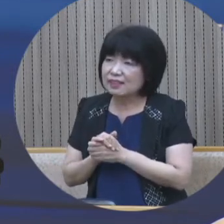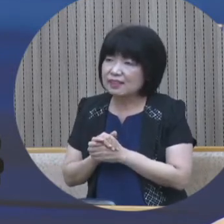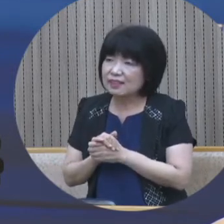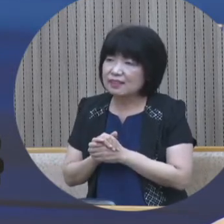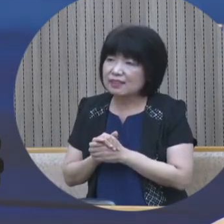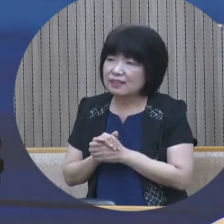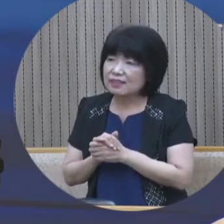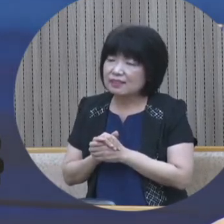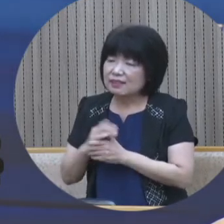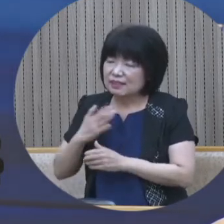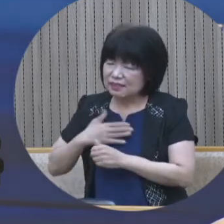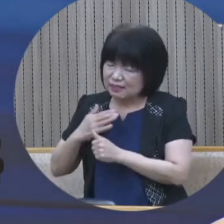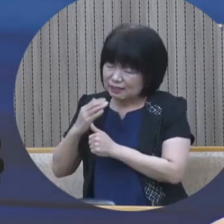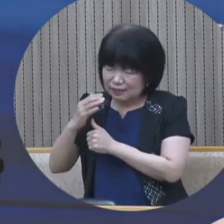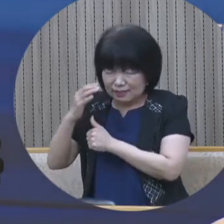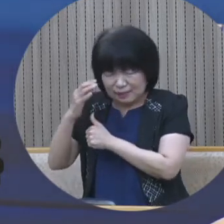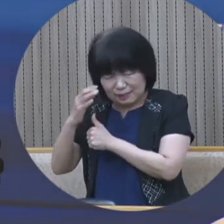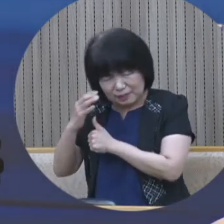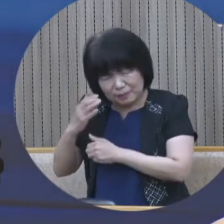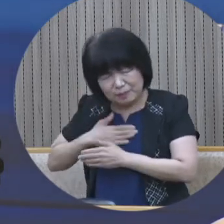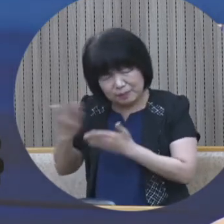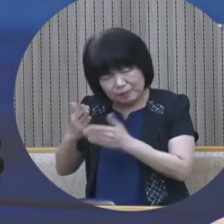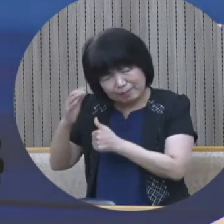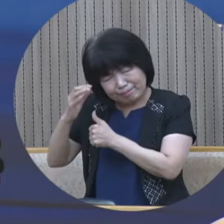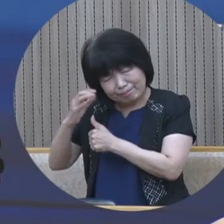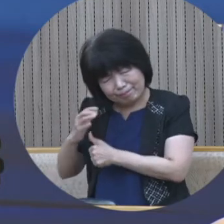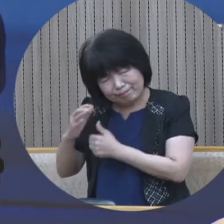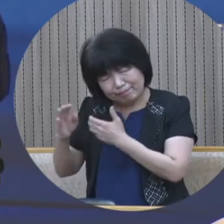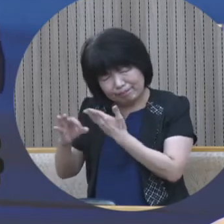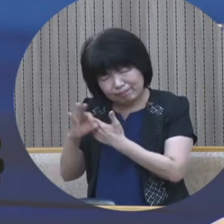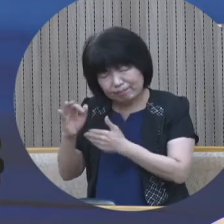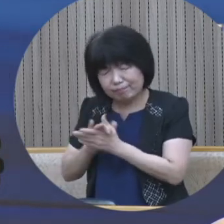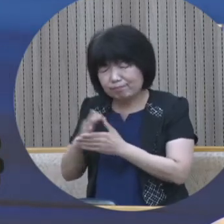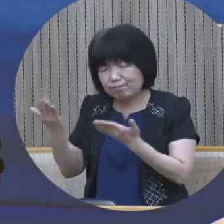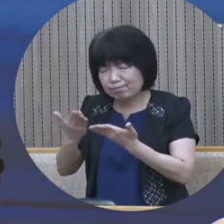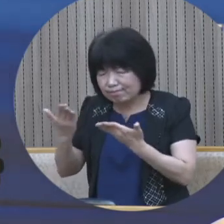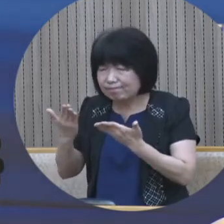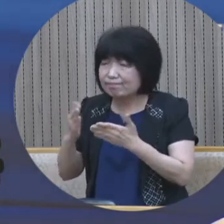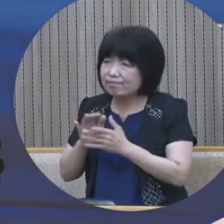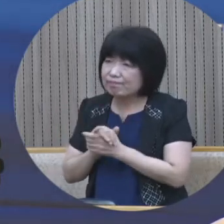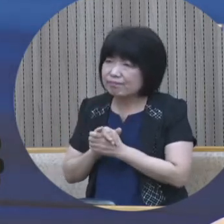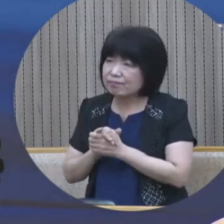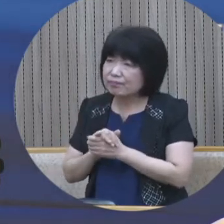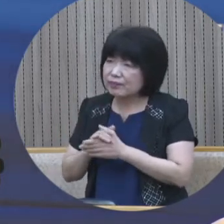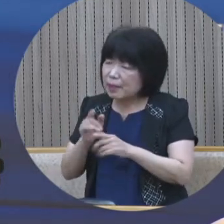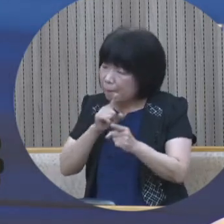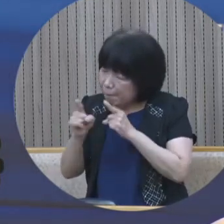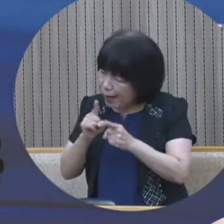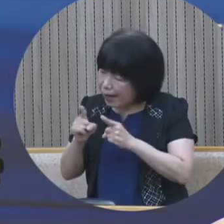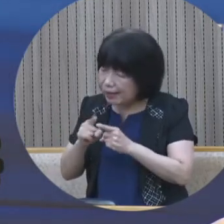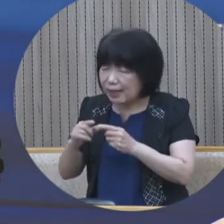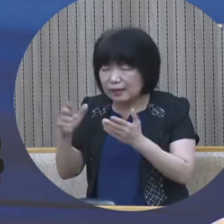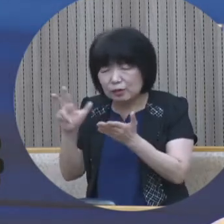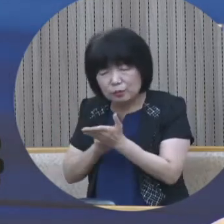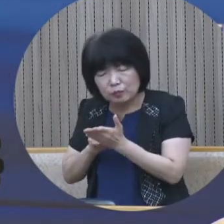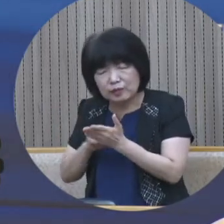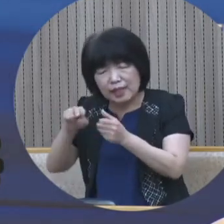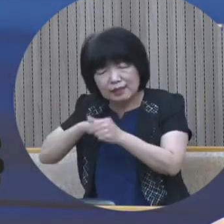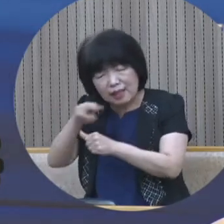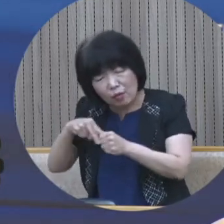매이는 거예요. 그 일에 매이면 그 일이나 그 말이나 그 사건이나